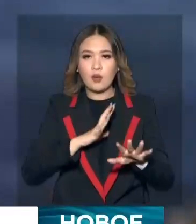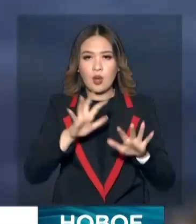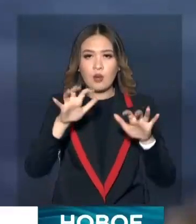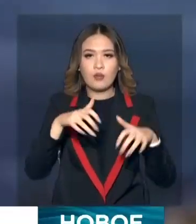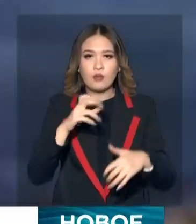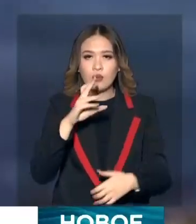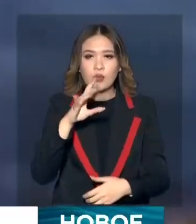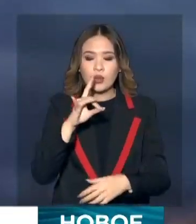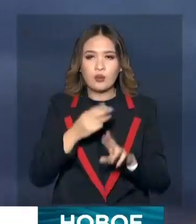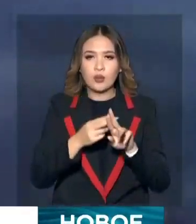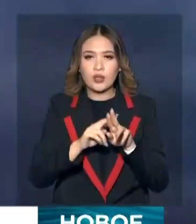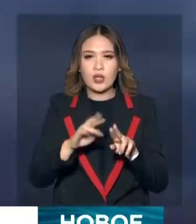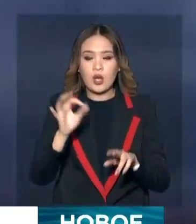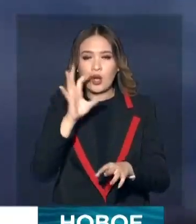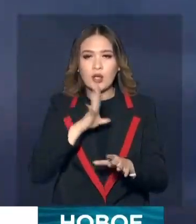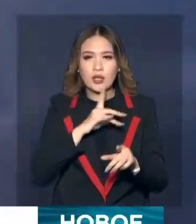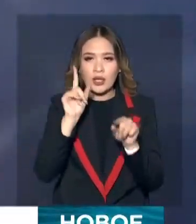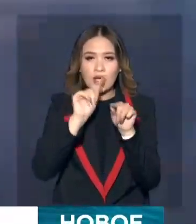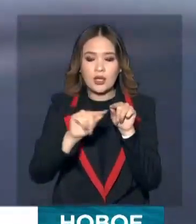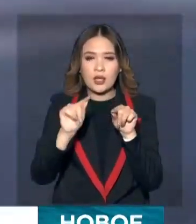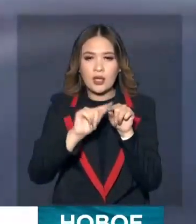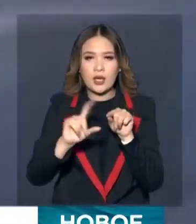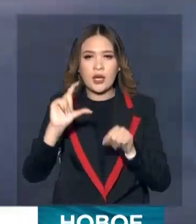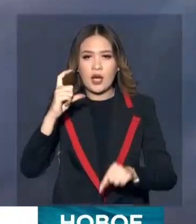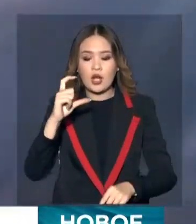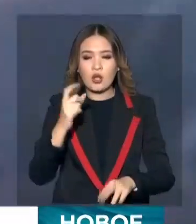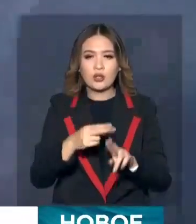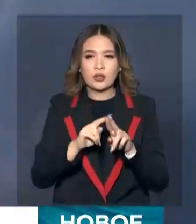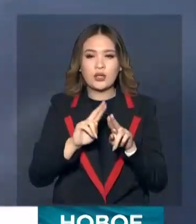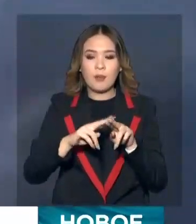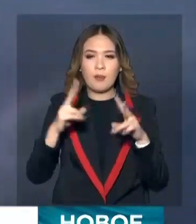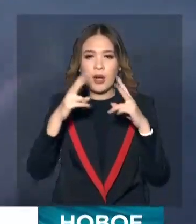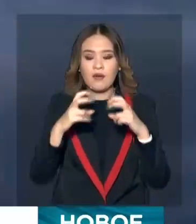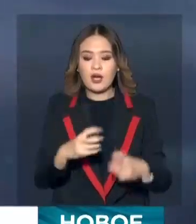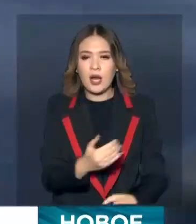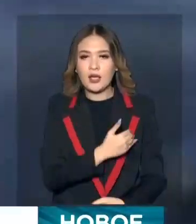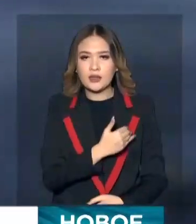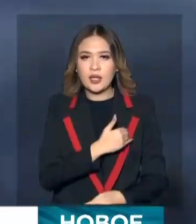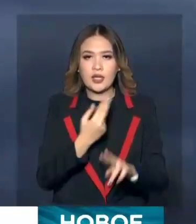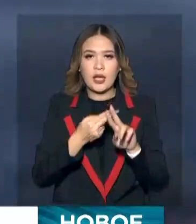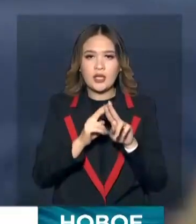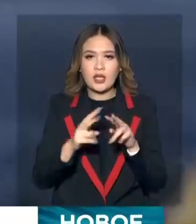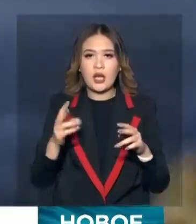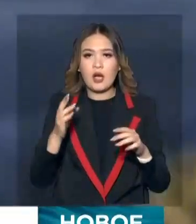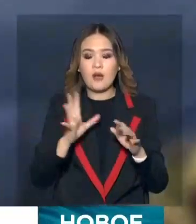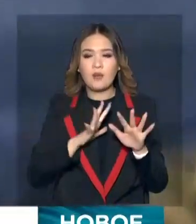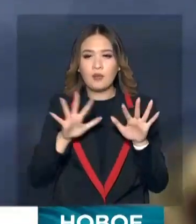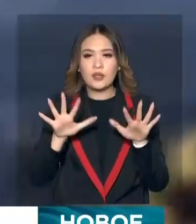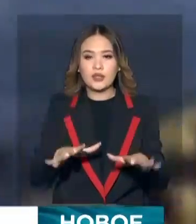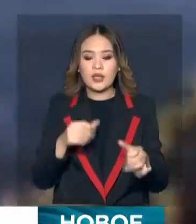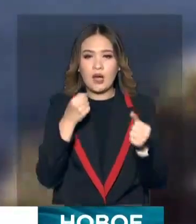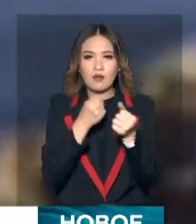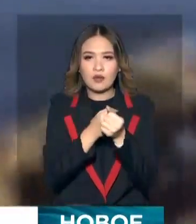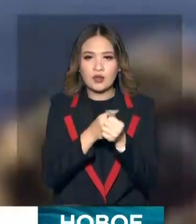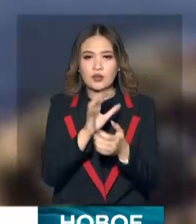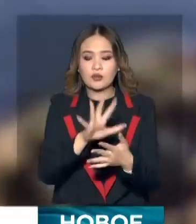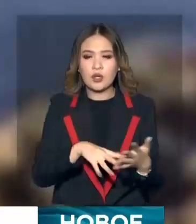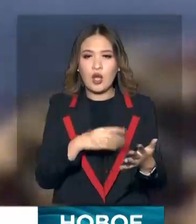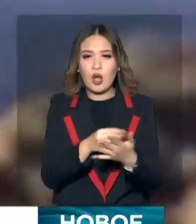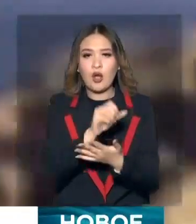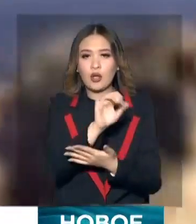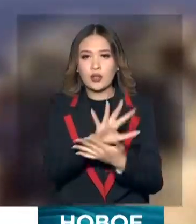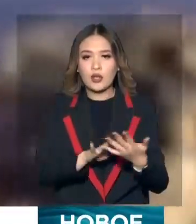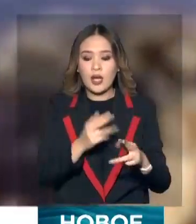В департаменте экологии намерены назначить внеплановую проверку. Между тем, в ходе осмотра места аварии продолжается